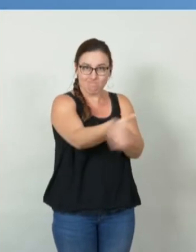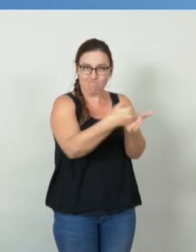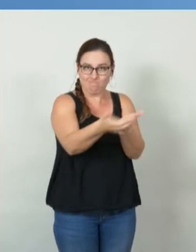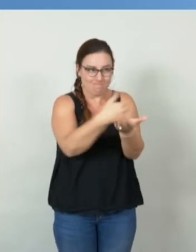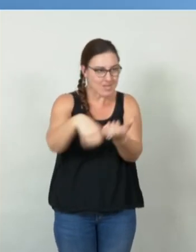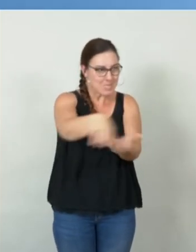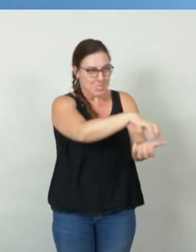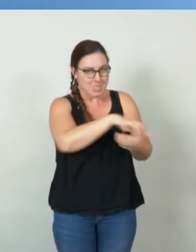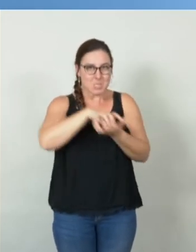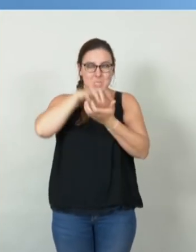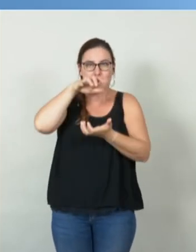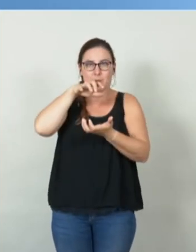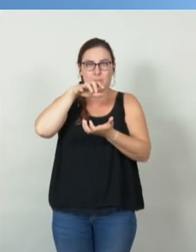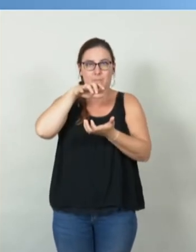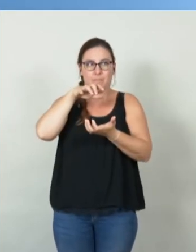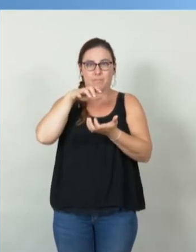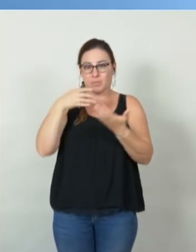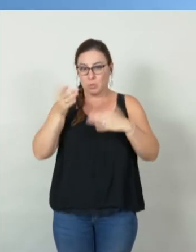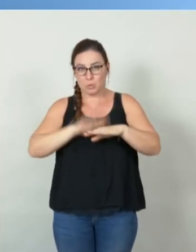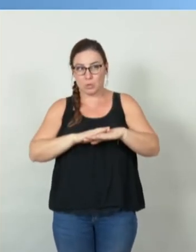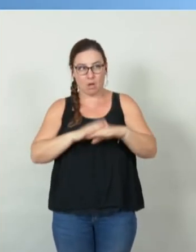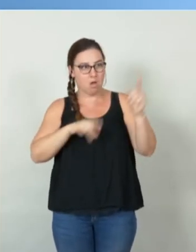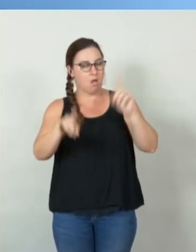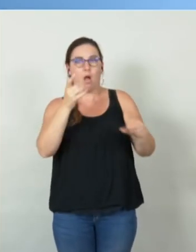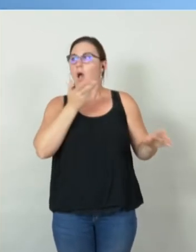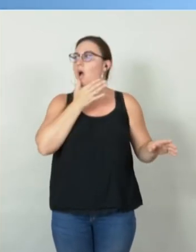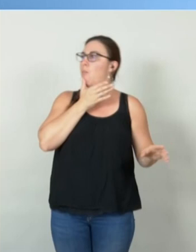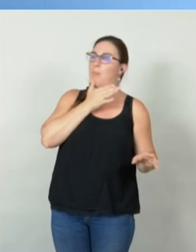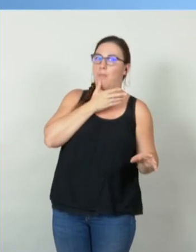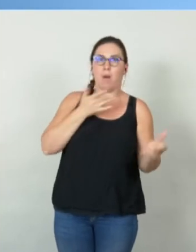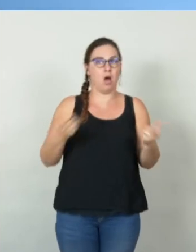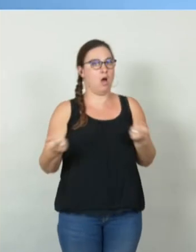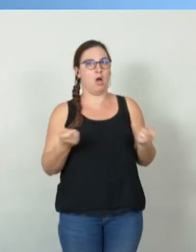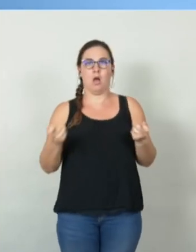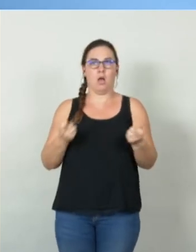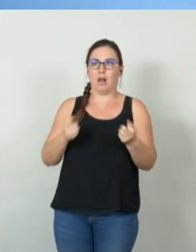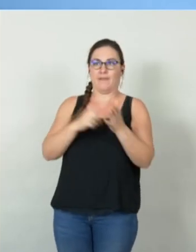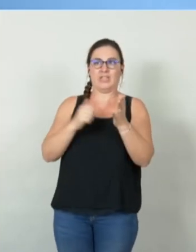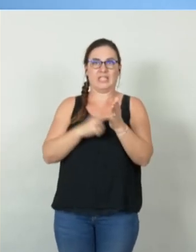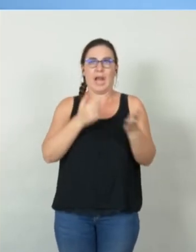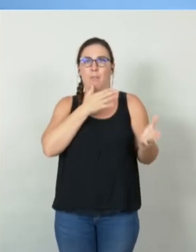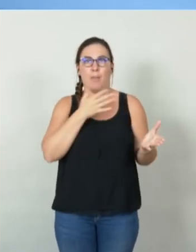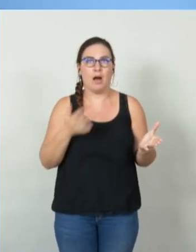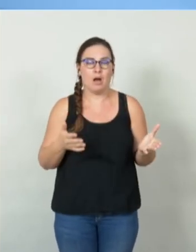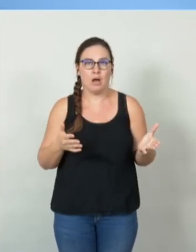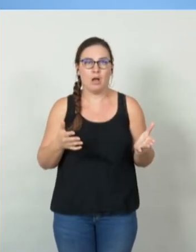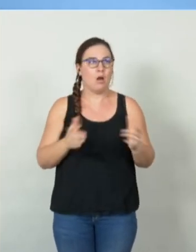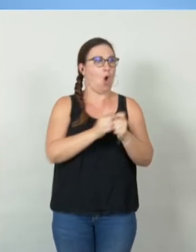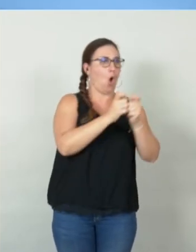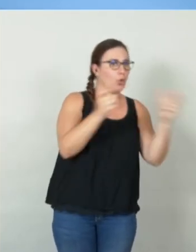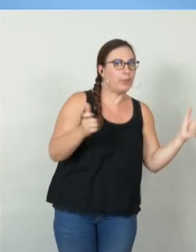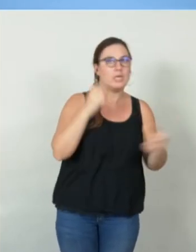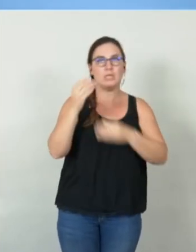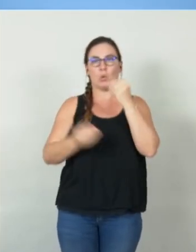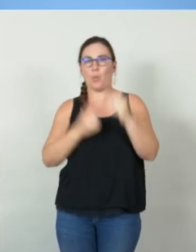jusqu'au moment où ben ça sera insupportable de tenir une fiscalité à Grenoble qu'on soit entreprises qu'on soit